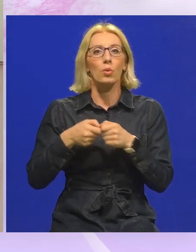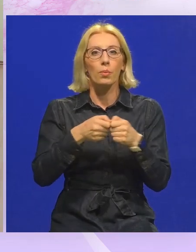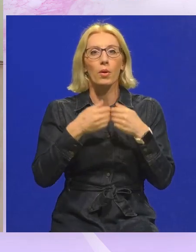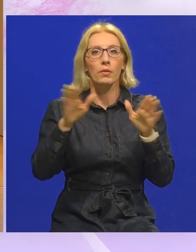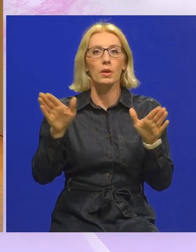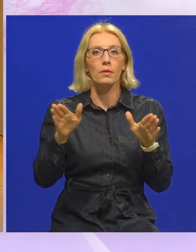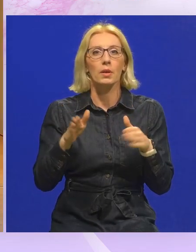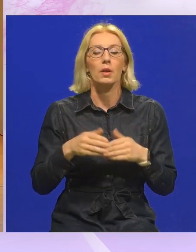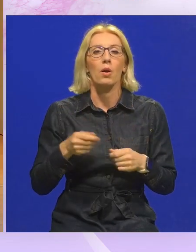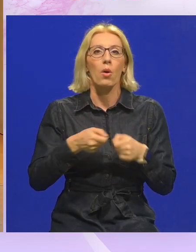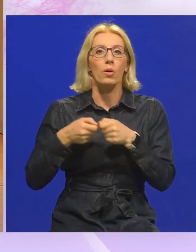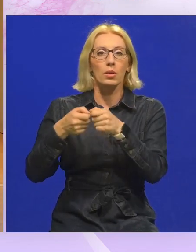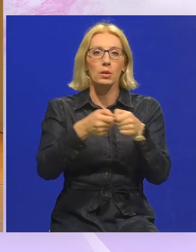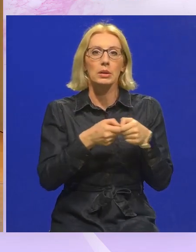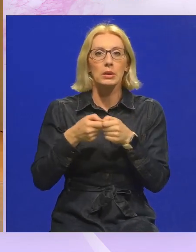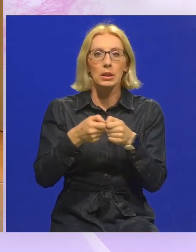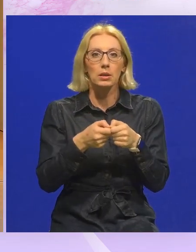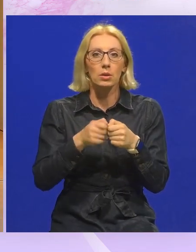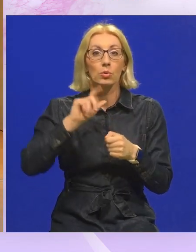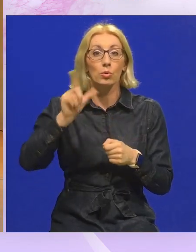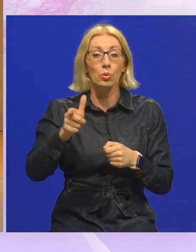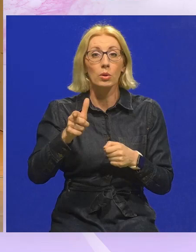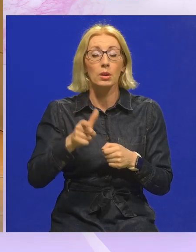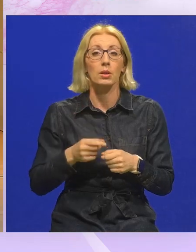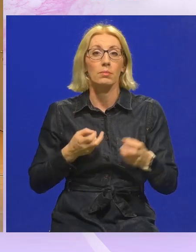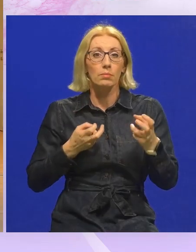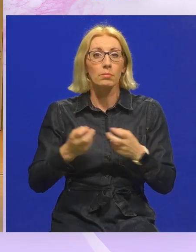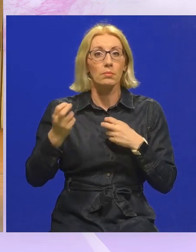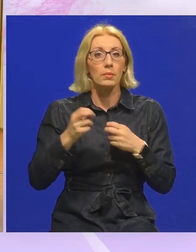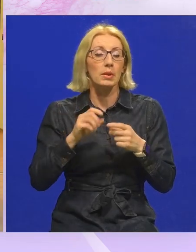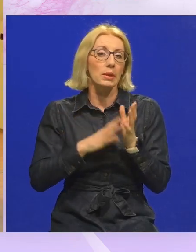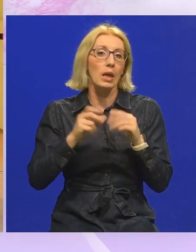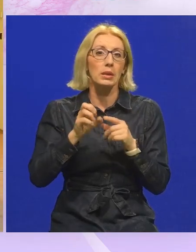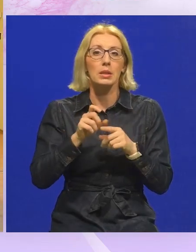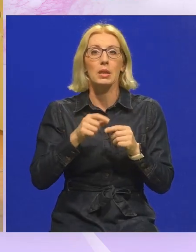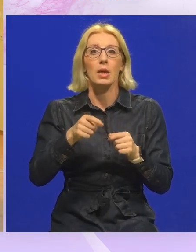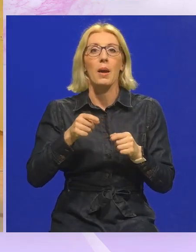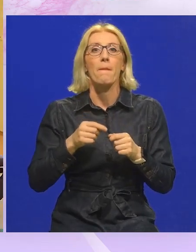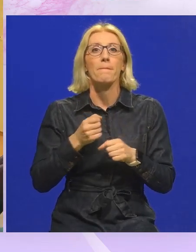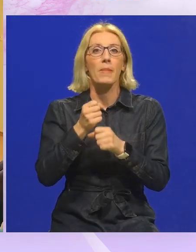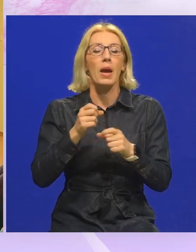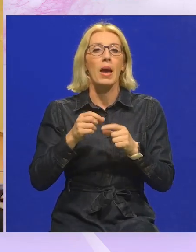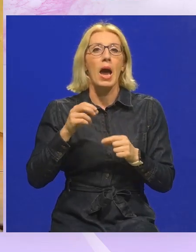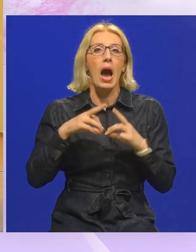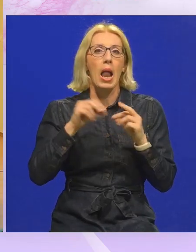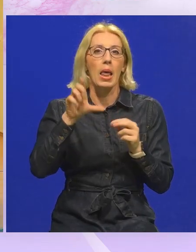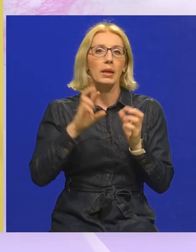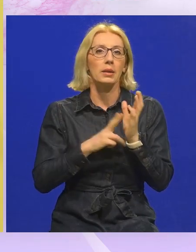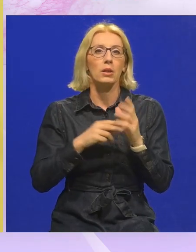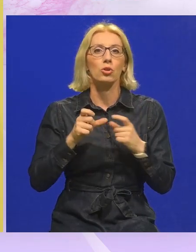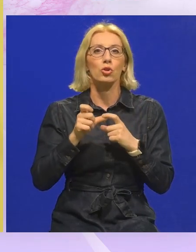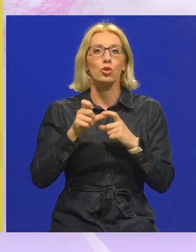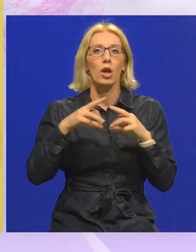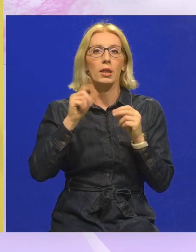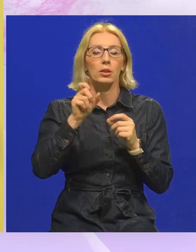otvara vrata za organizaciju mnogih drugih natjecanja, istaknuo je predsjednik kluba Alen Šarić. To je iznimno